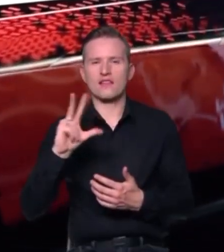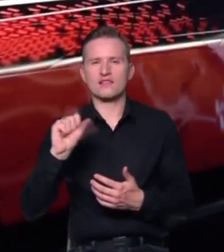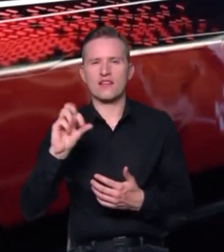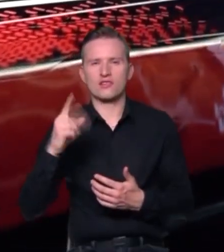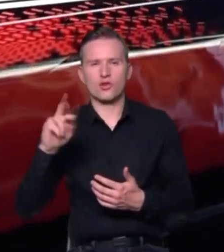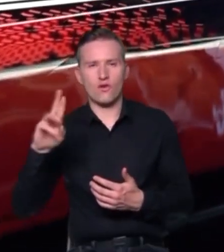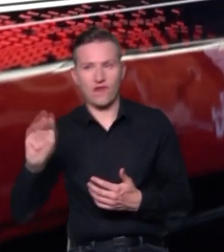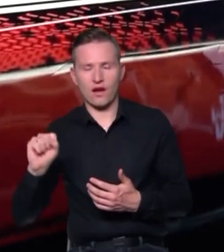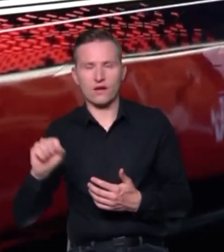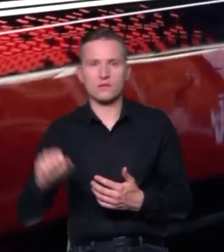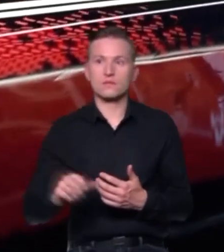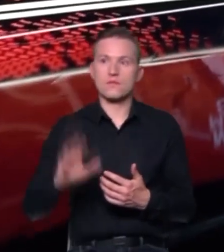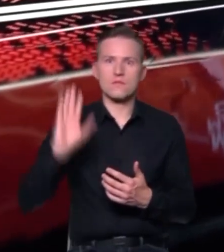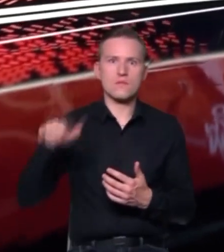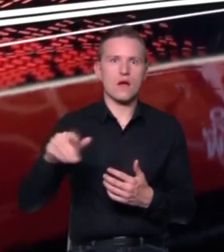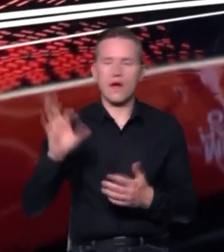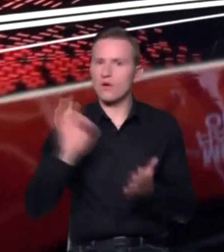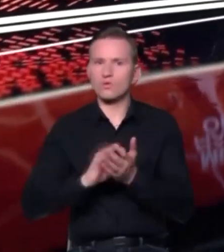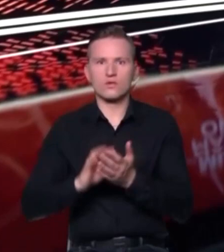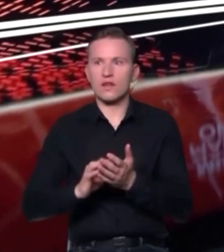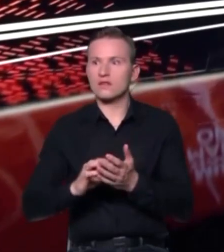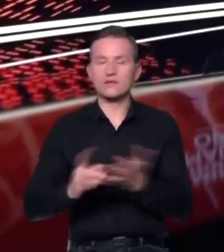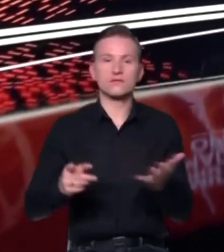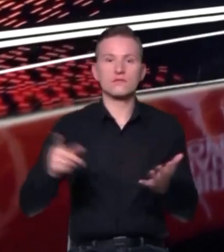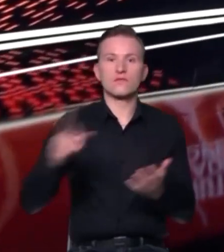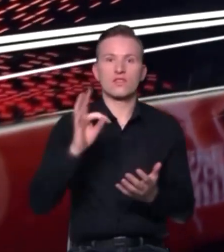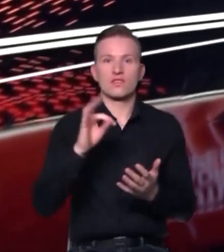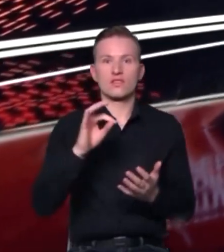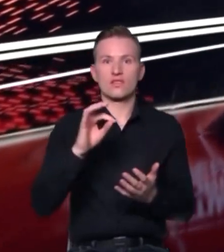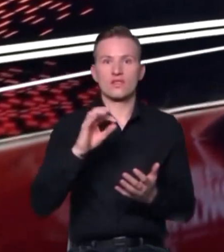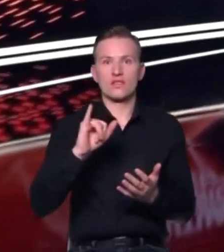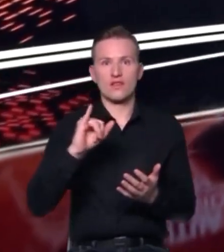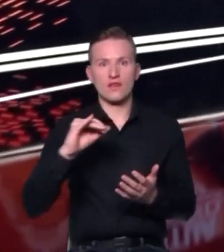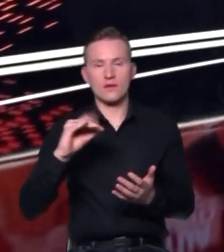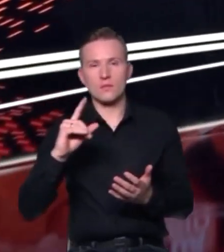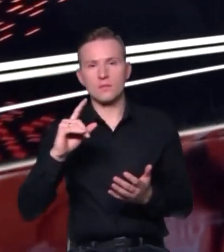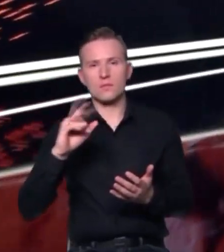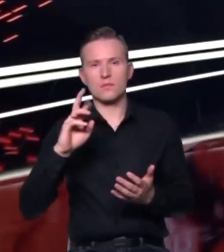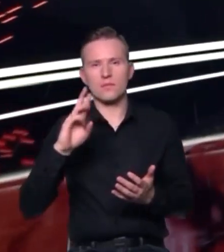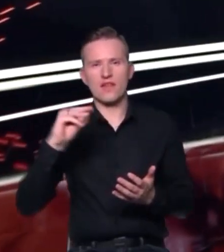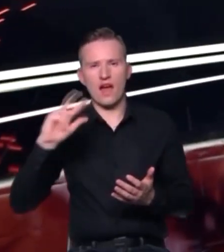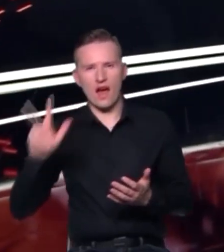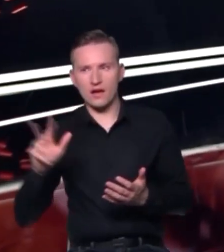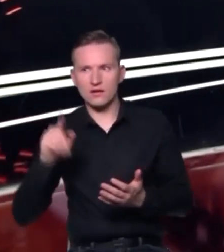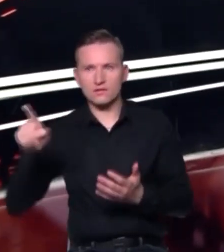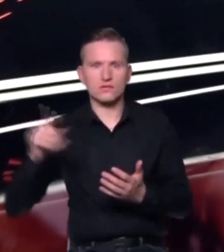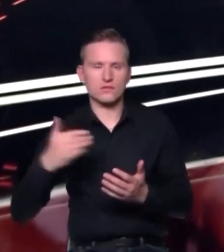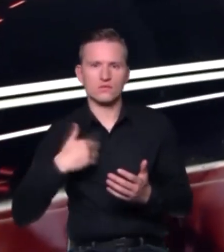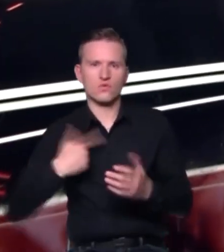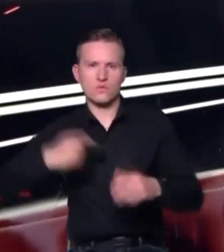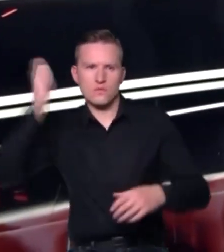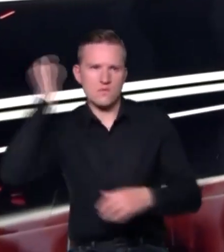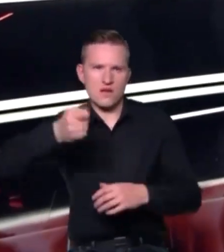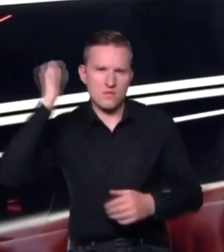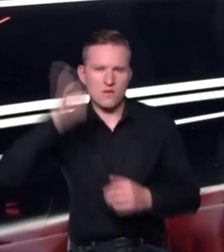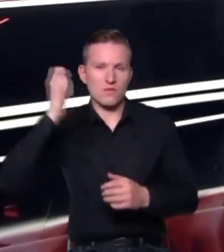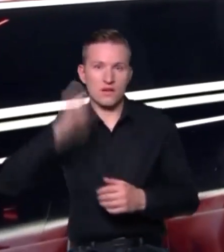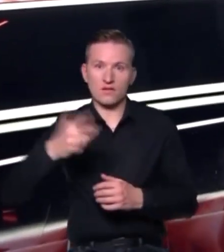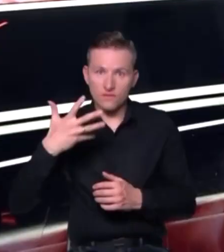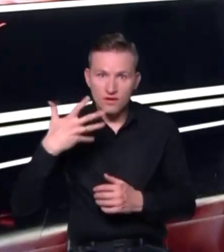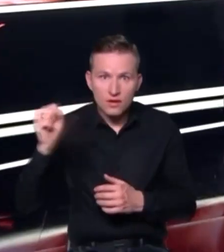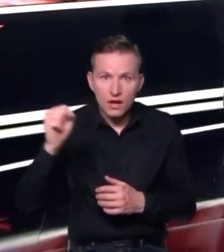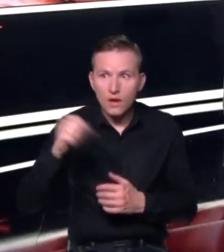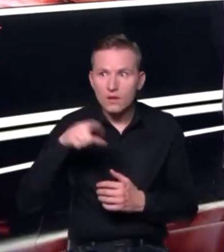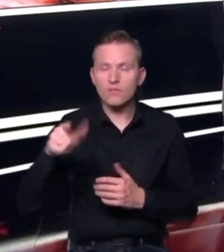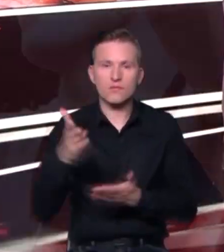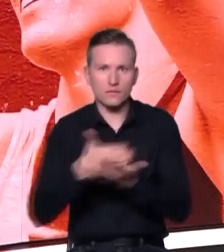zwane momentum, wygrała tego seta w tiebreaku. W tiebreaku właściwie można powiedzieć, że sobie wyserwowała zwycięstwo w tej partii,